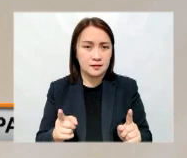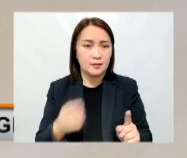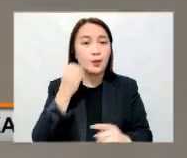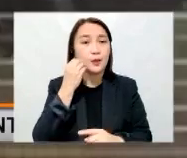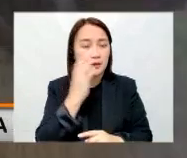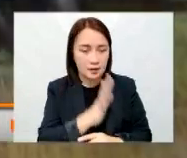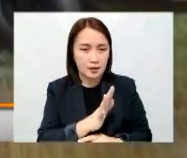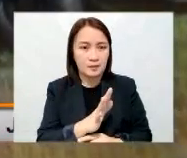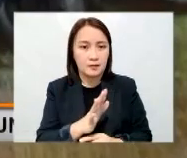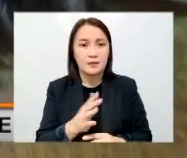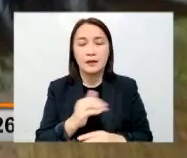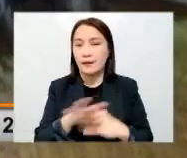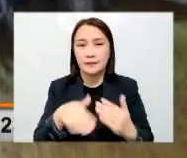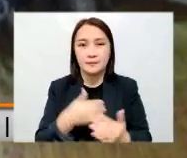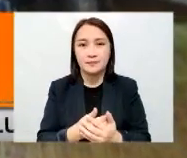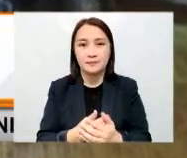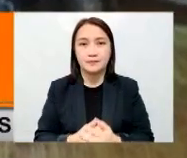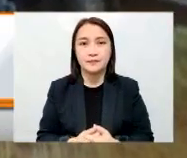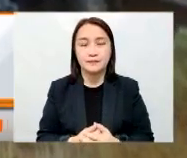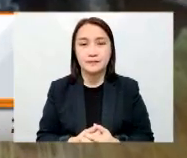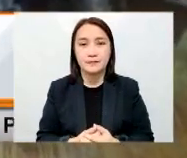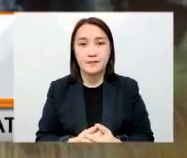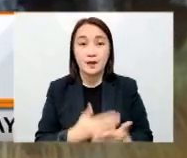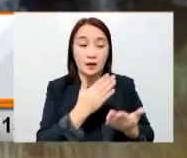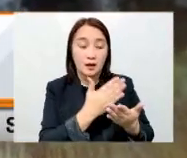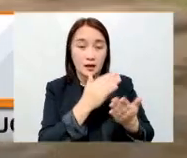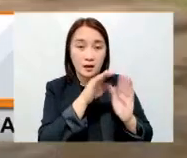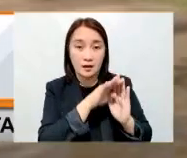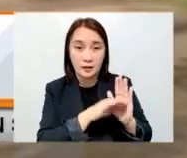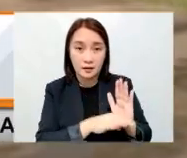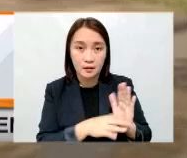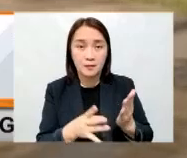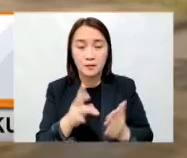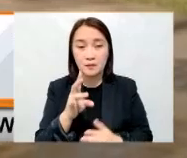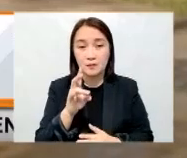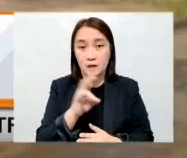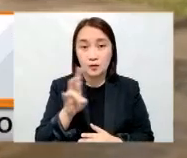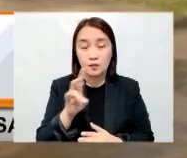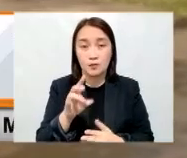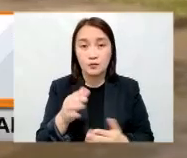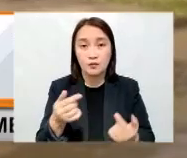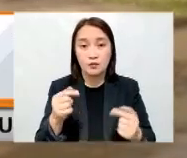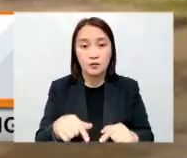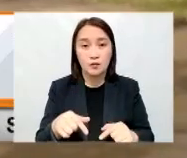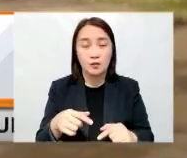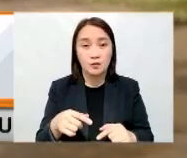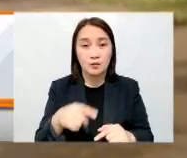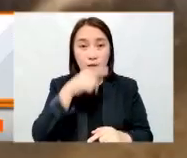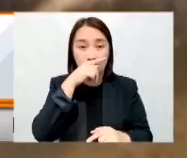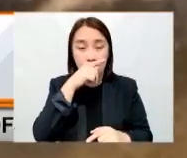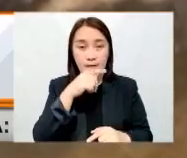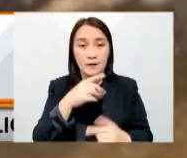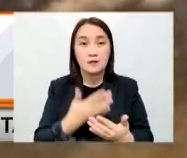lahat. Sa datos ng PNP, nasa 37 minimonitor na potential private armed groups ang nasa Bangsamoro Autonomous